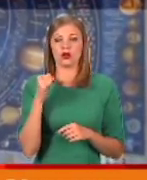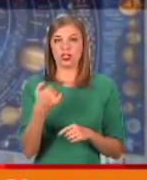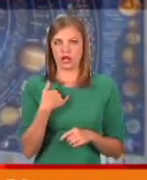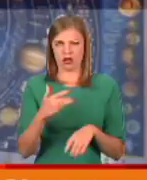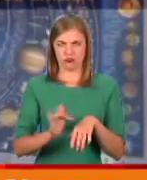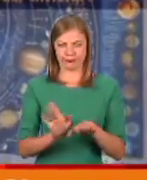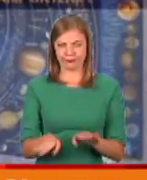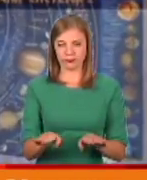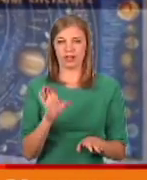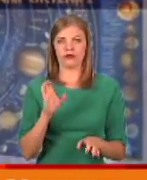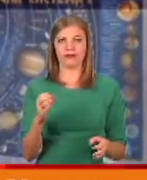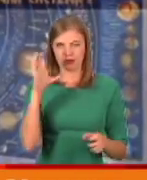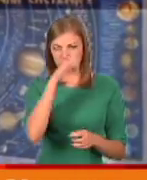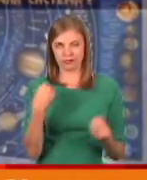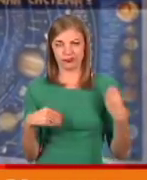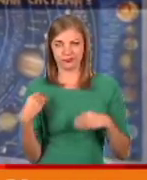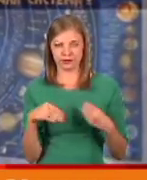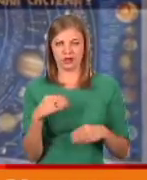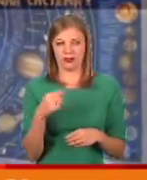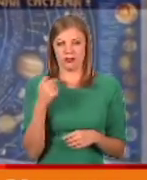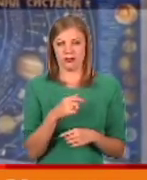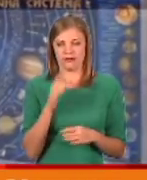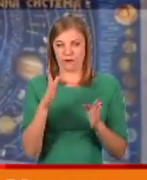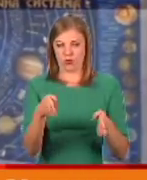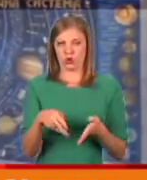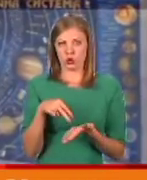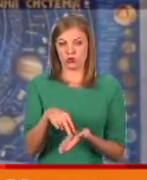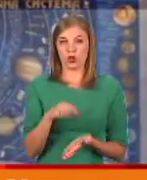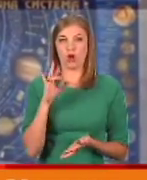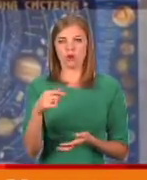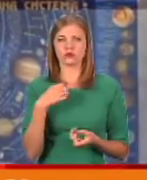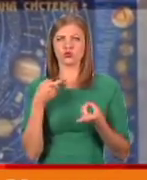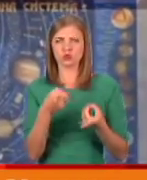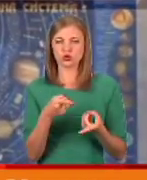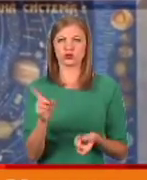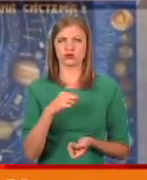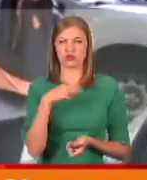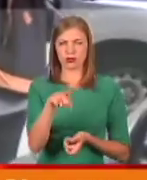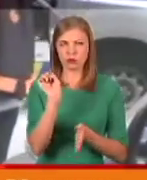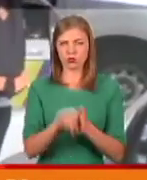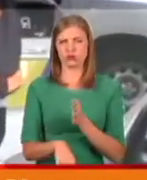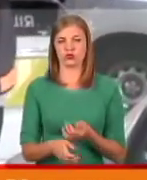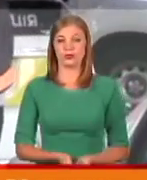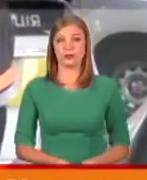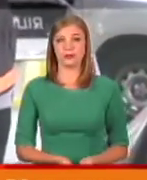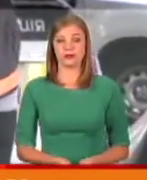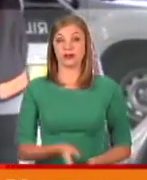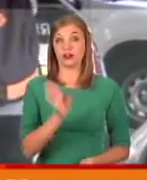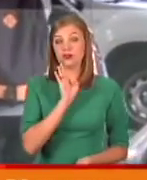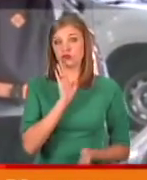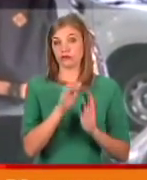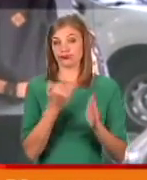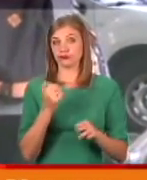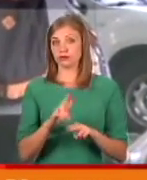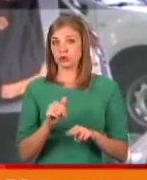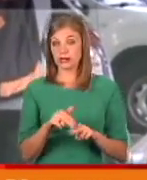Я босиком в пижаме стояла в коридоре, а он мне с угрозами, что да я тебя убью. Жінка